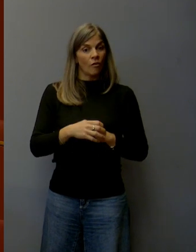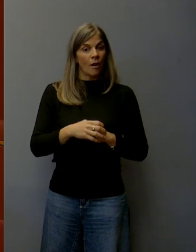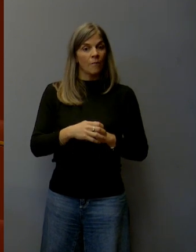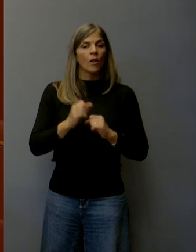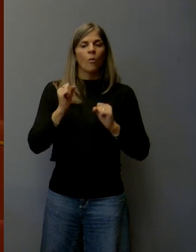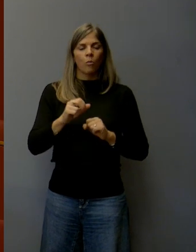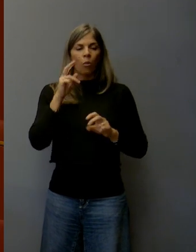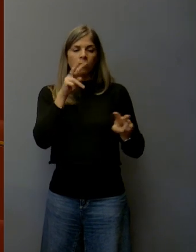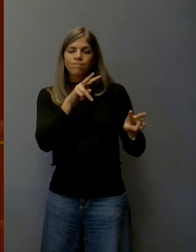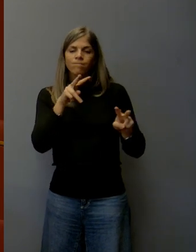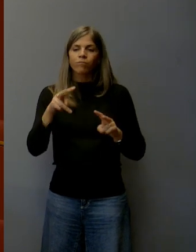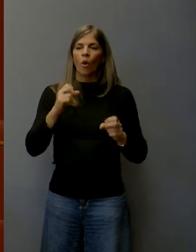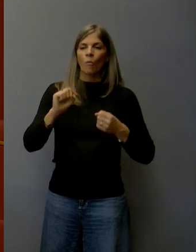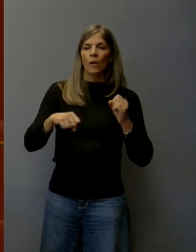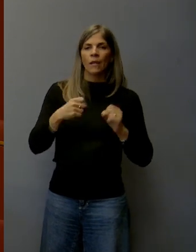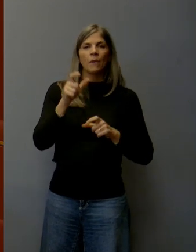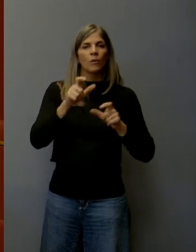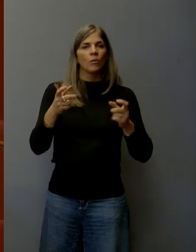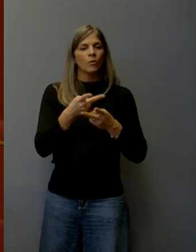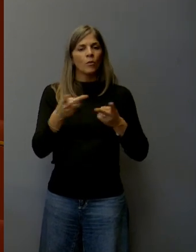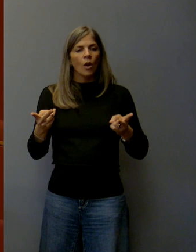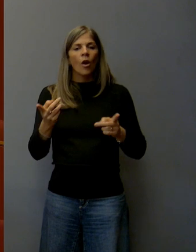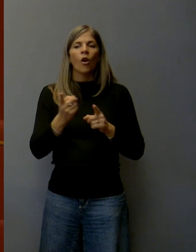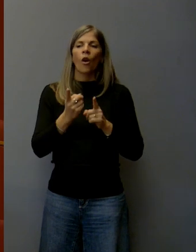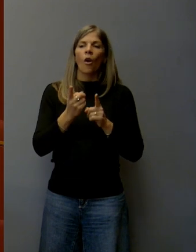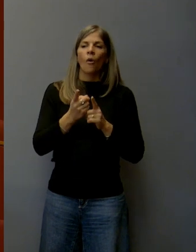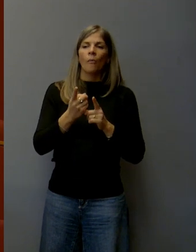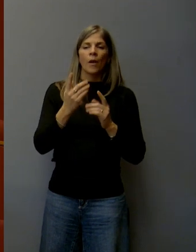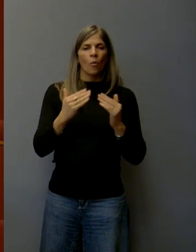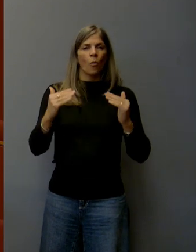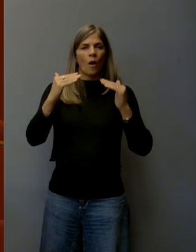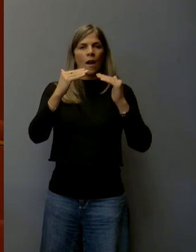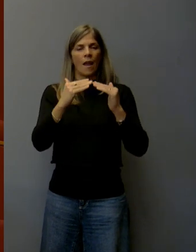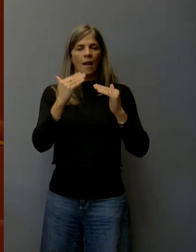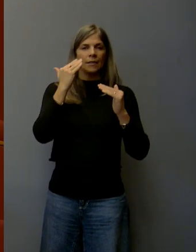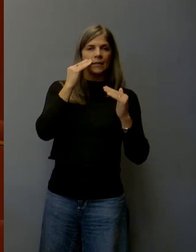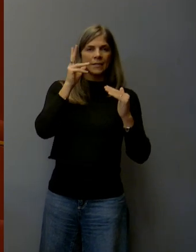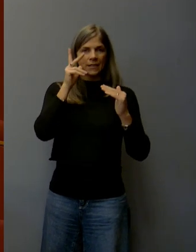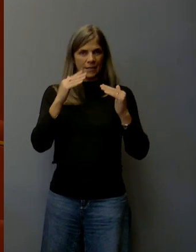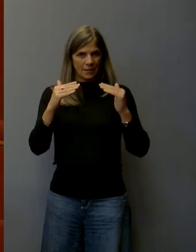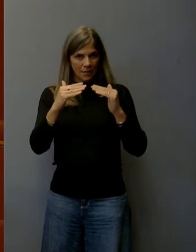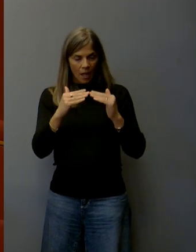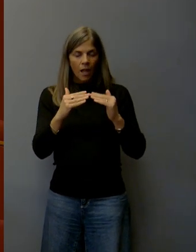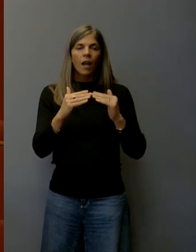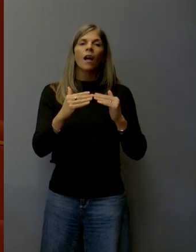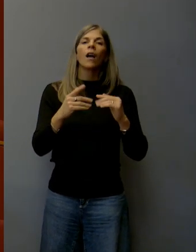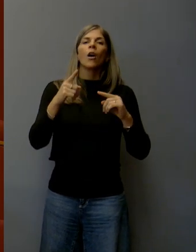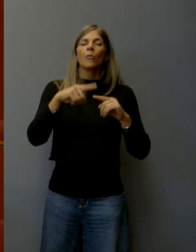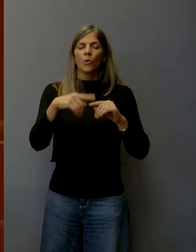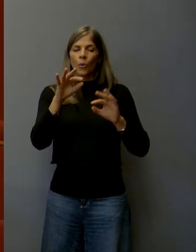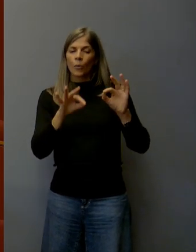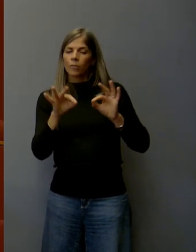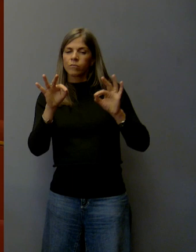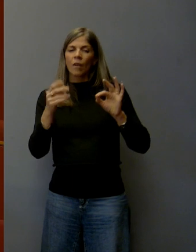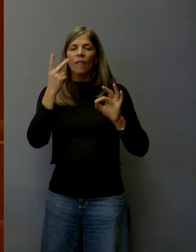dell'azione della Pubblica Amministrazione a favore dell'uguaglianza di genere e se correlato da adeguati indicatori di valutazione misura gli effetti